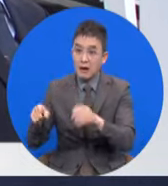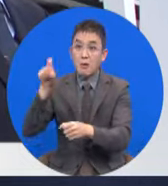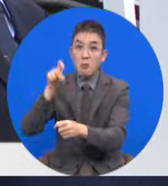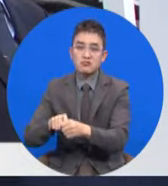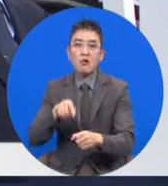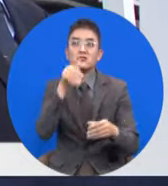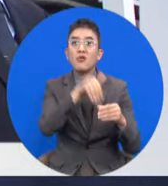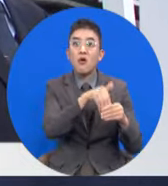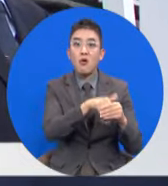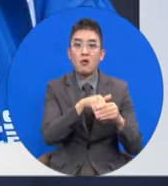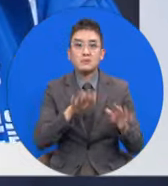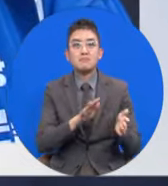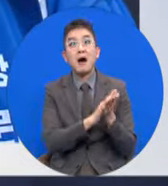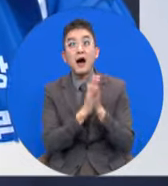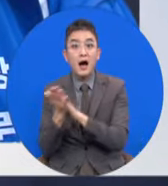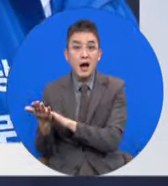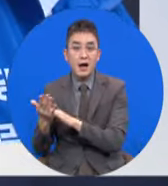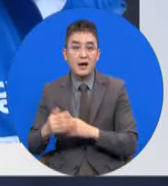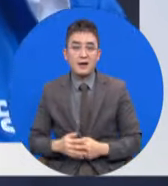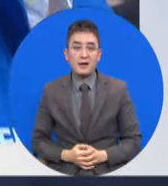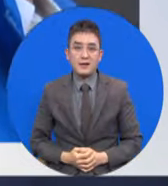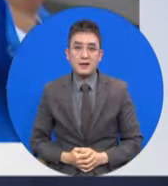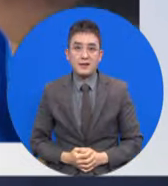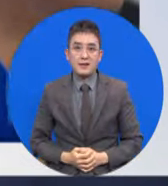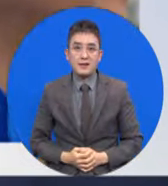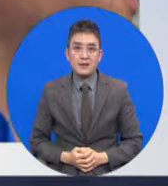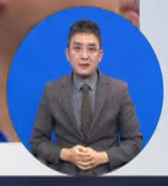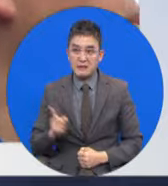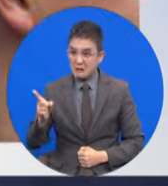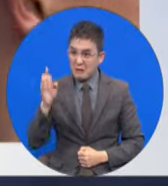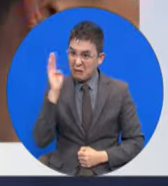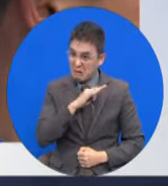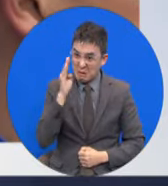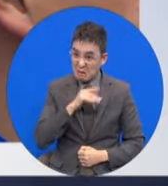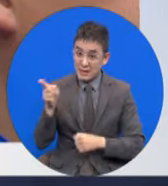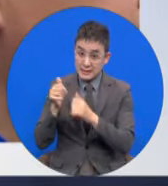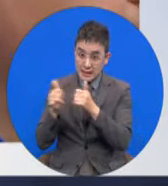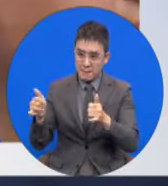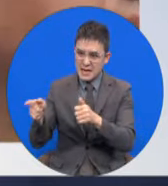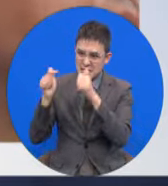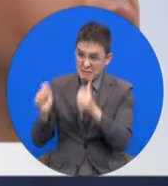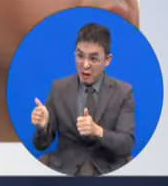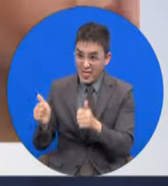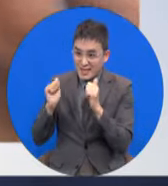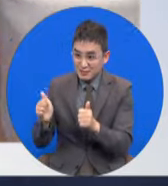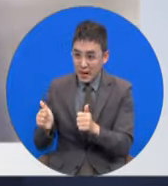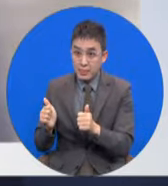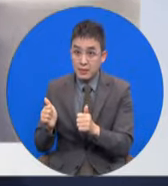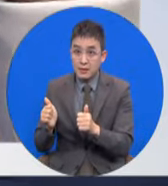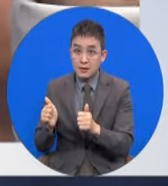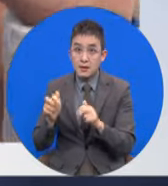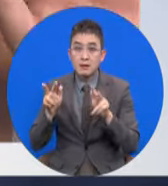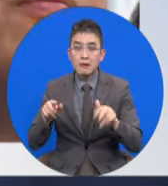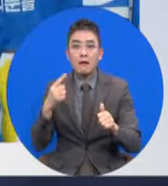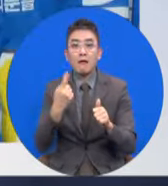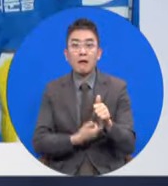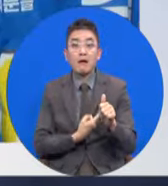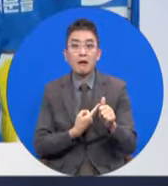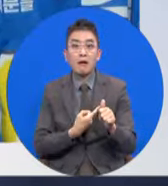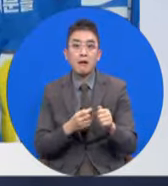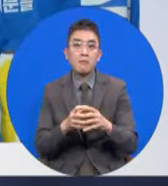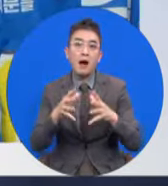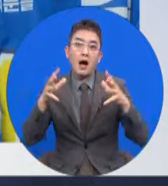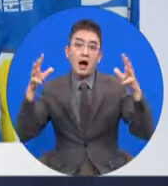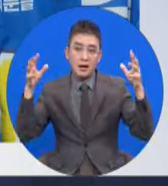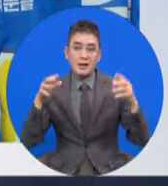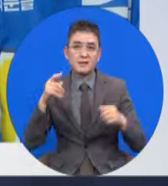실질적인 선거 아닌가 그런 생각이 들고요. 그러니까 나쁜 사람에 대해서 심판하자 이렇게 이야기가 자연스럽게 나올 수 있는 것이 아닌가 저는